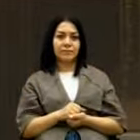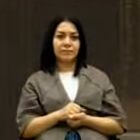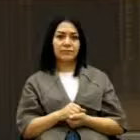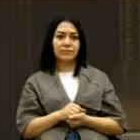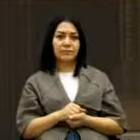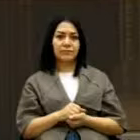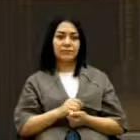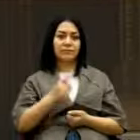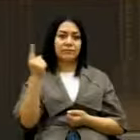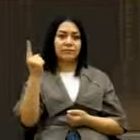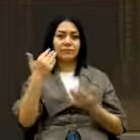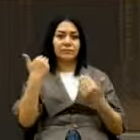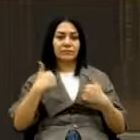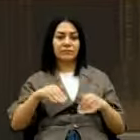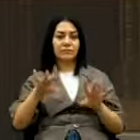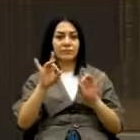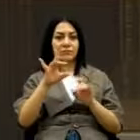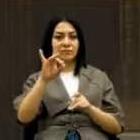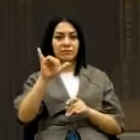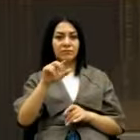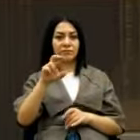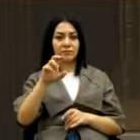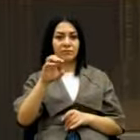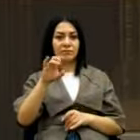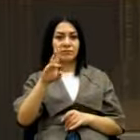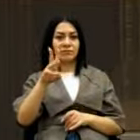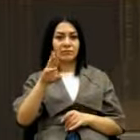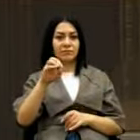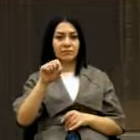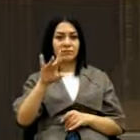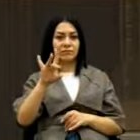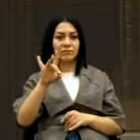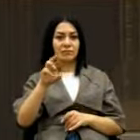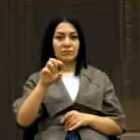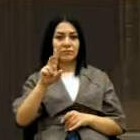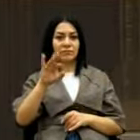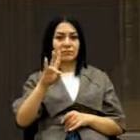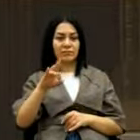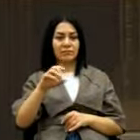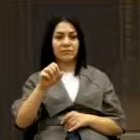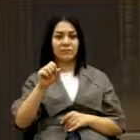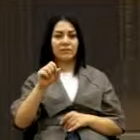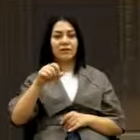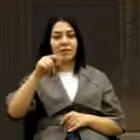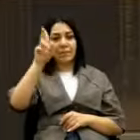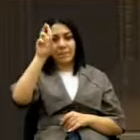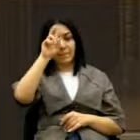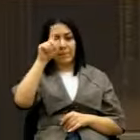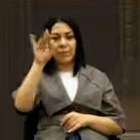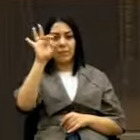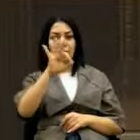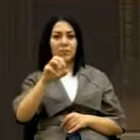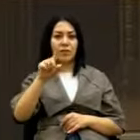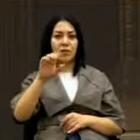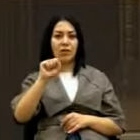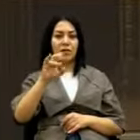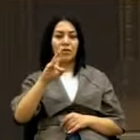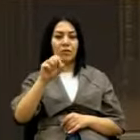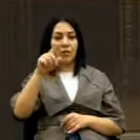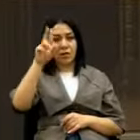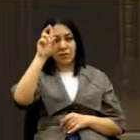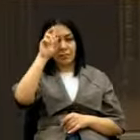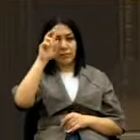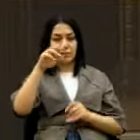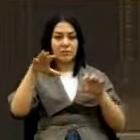նախ ներկայանամ, ես Ռուբեն Մեհրաբյանն եմ, Հանուն Հանրապետության կուսակցության փոխնախագահ, հարգարժան